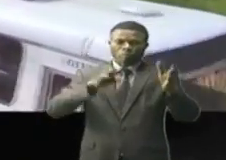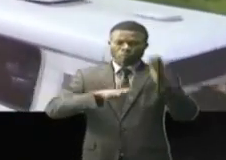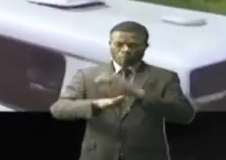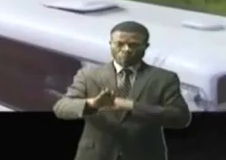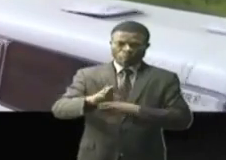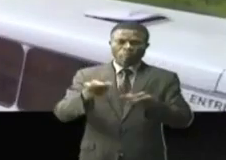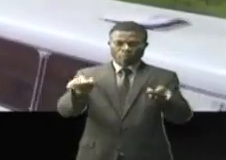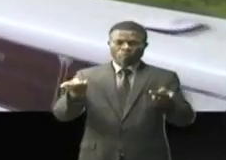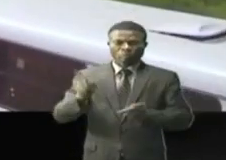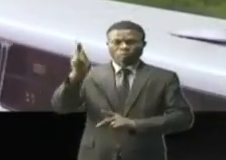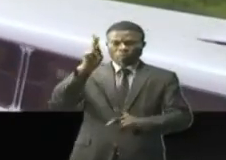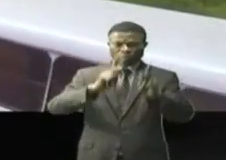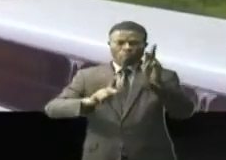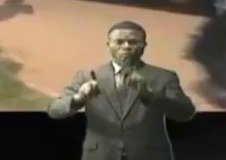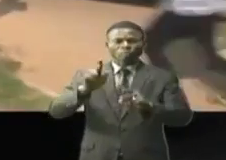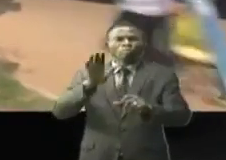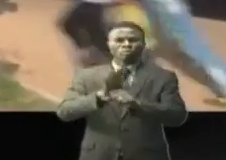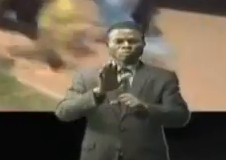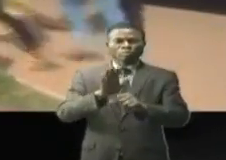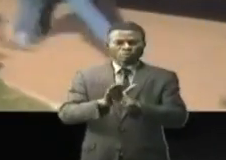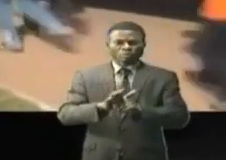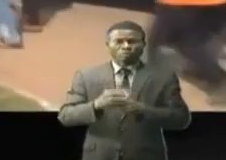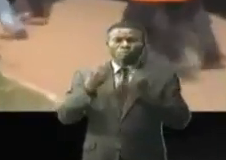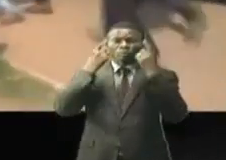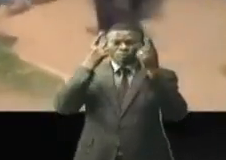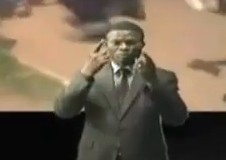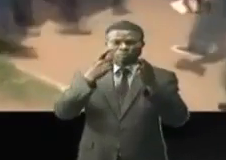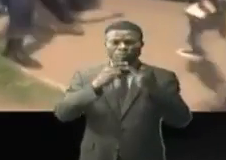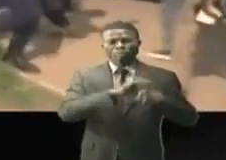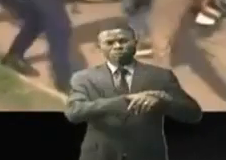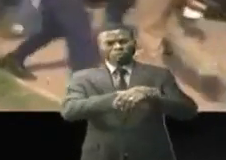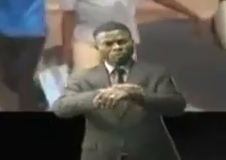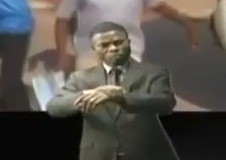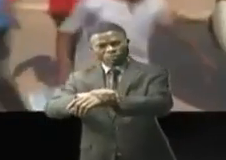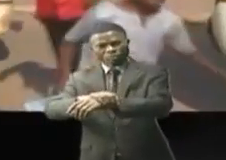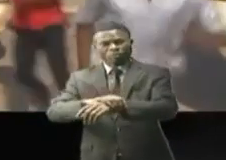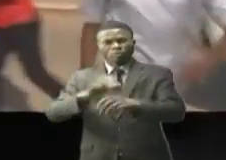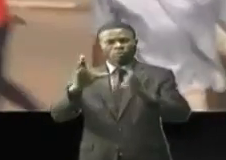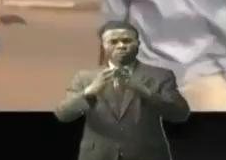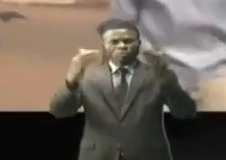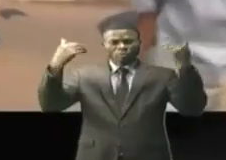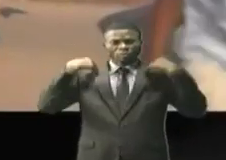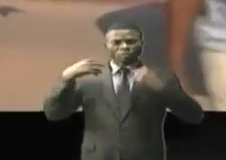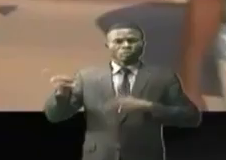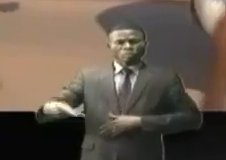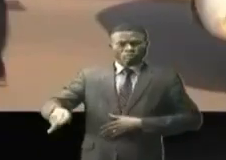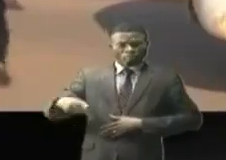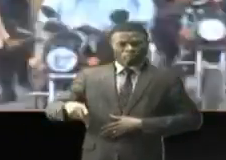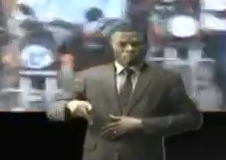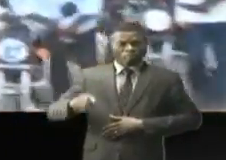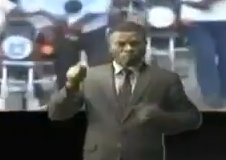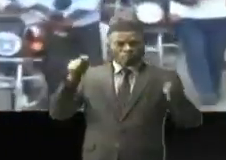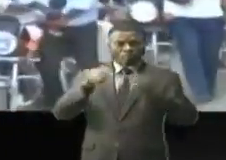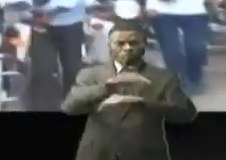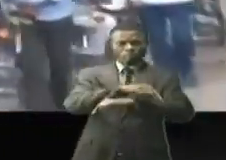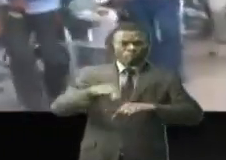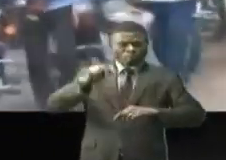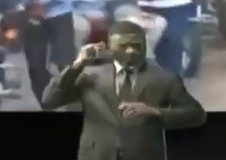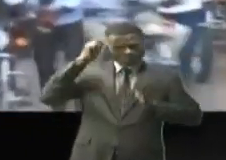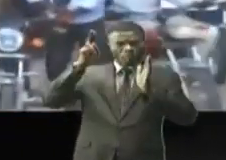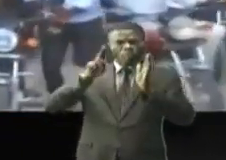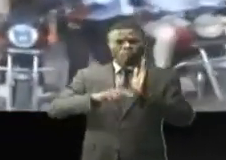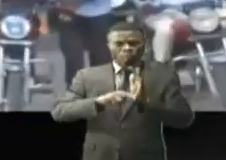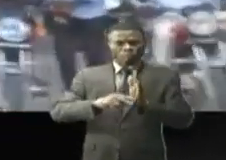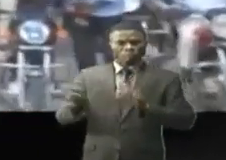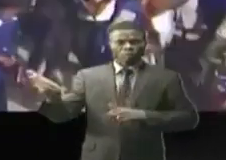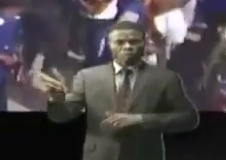celle-ci, la population en liesse et curieuse a escorté et accompagné les autorités provinciales jusqu'au bâtiment administratif, siège du gouvernorat du